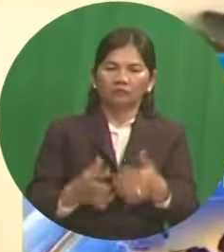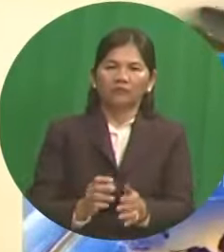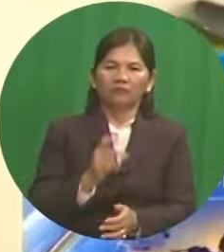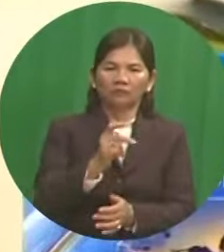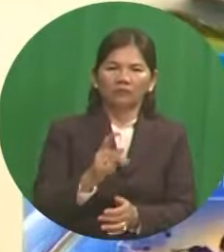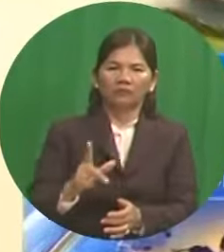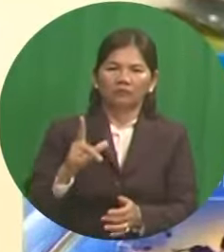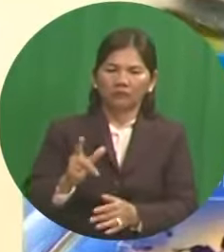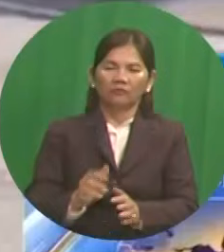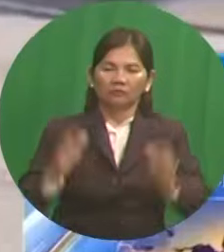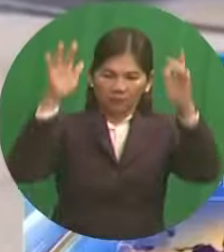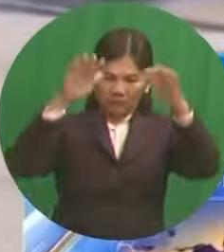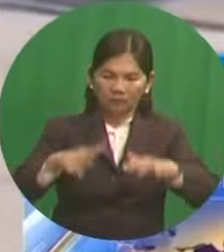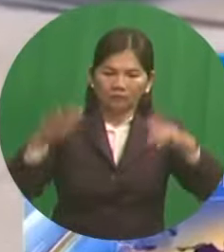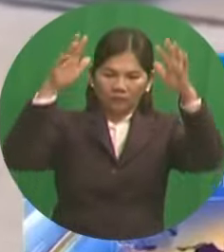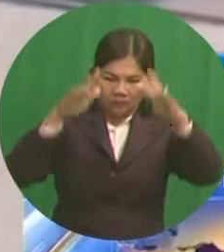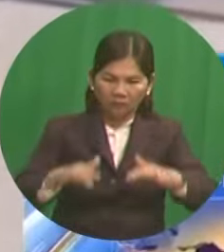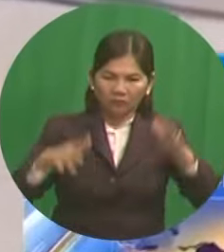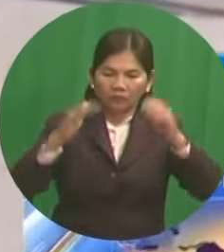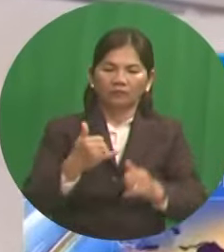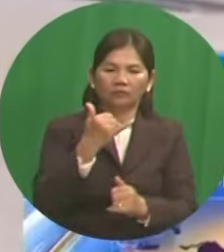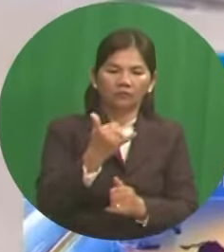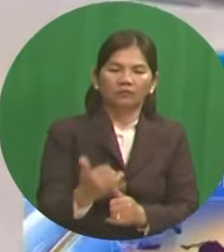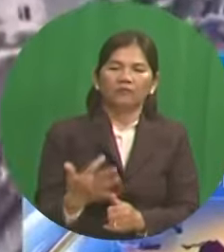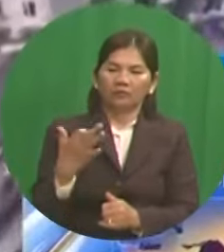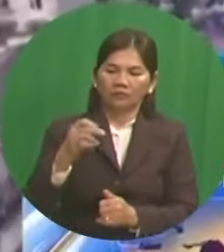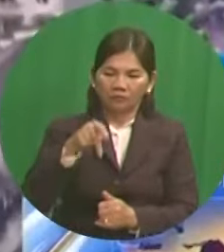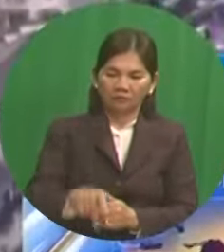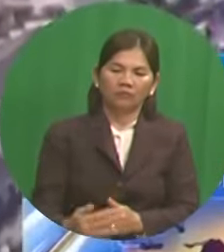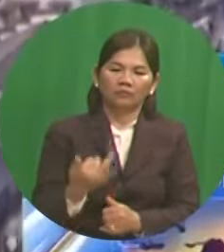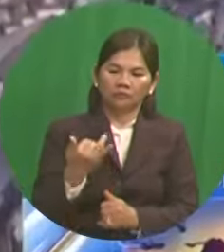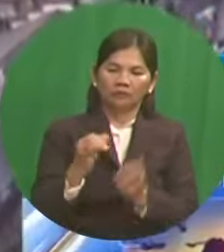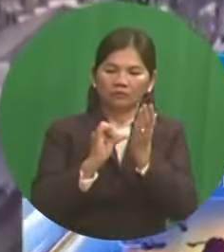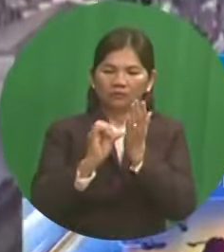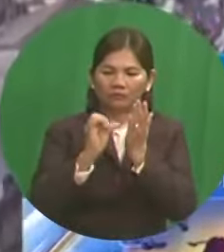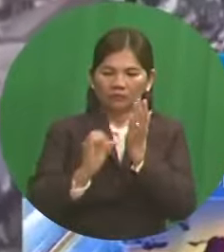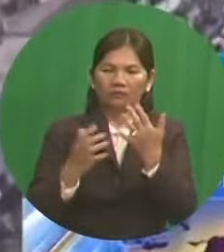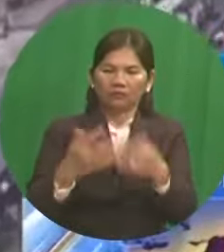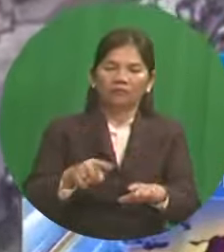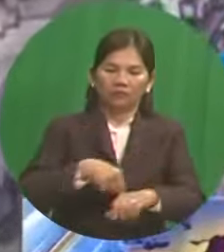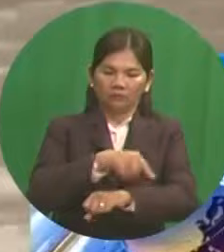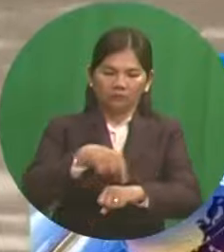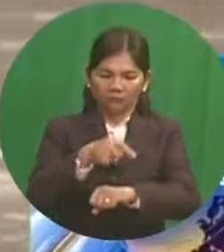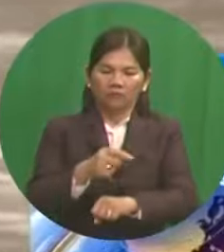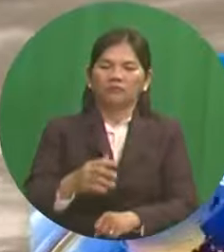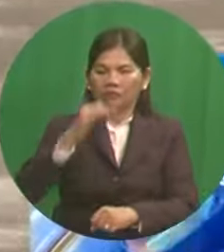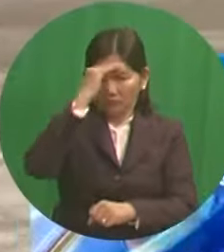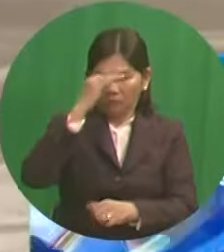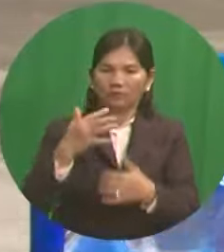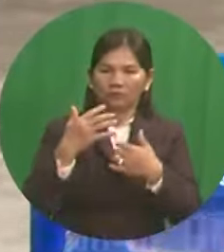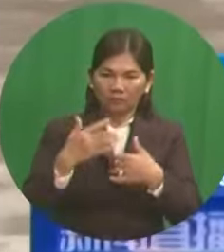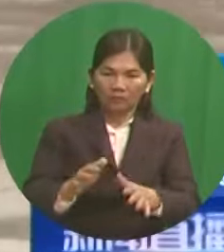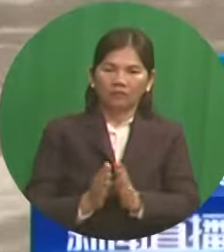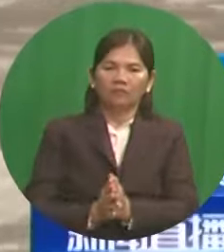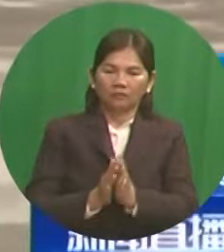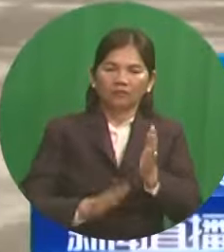ឈូកម្លាំងទឹកភ្លៀងឡើងលើសពី 68.7 មីលីម៉ែត្រនៅក្នុងមួយម៉ោងកាលពីថ្ងៃសៅរ៍ដែលបណ្ដាល